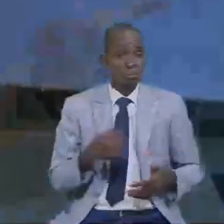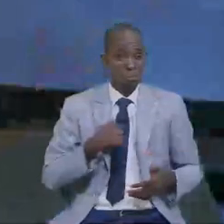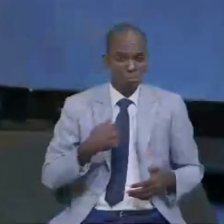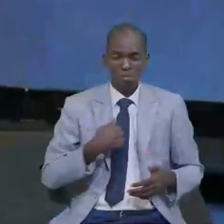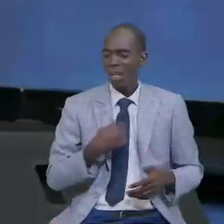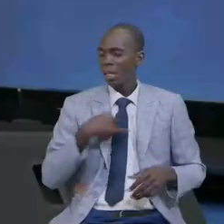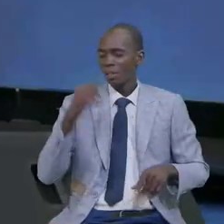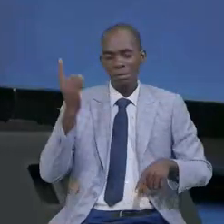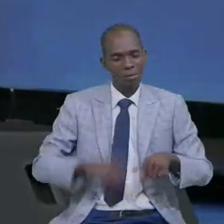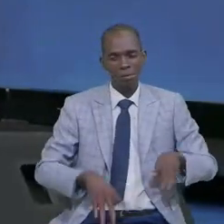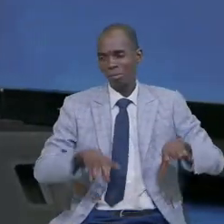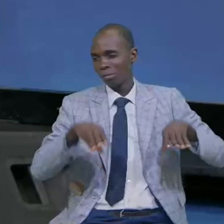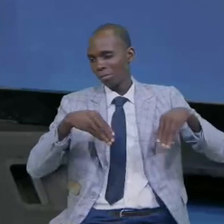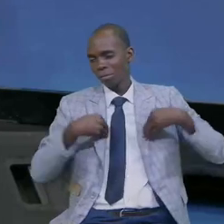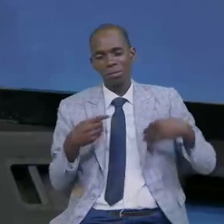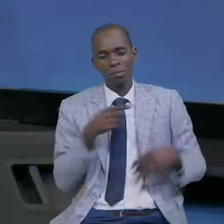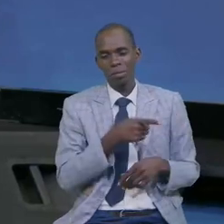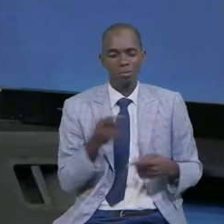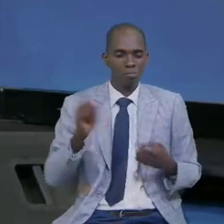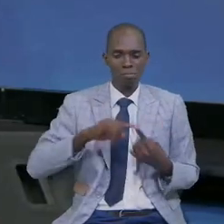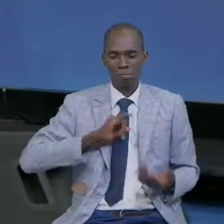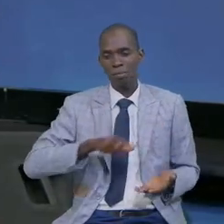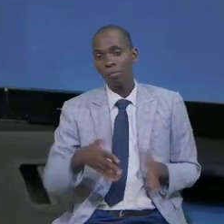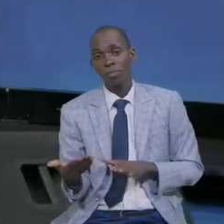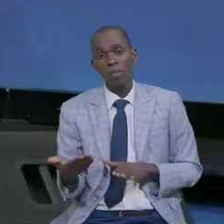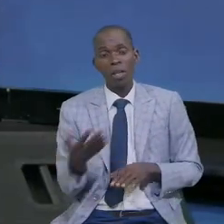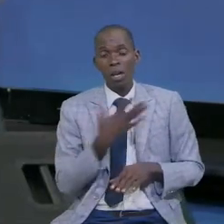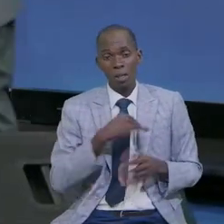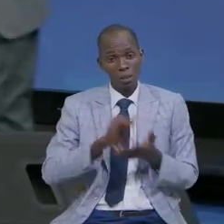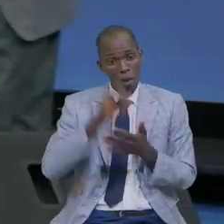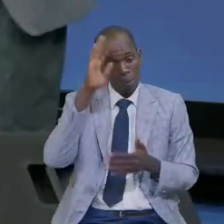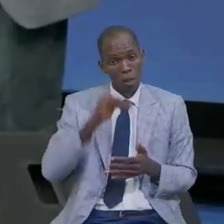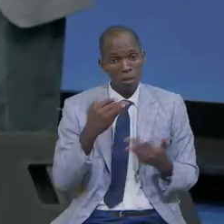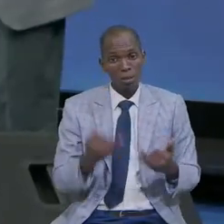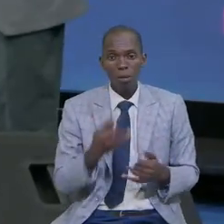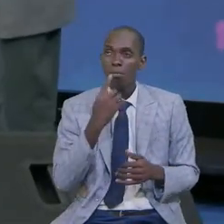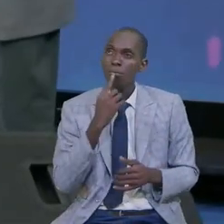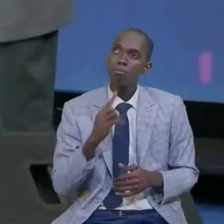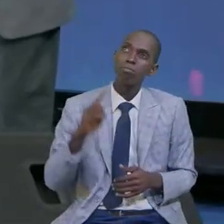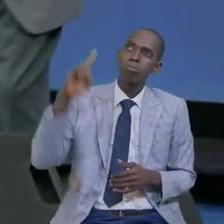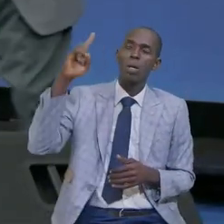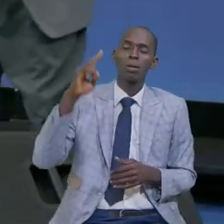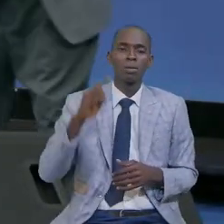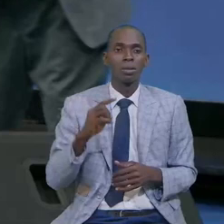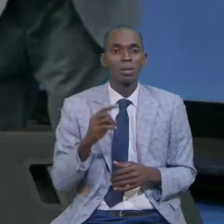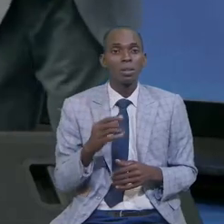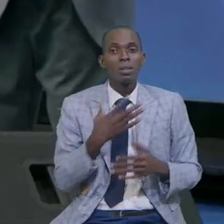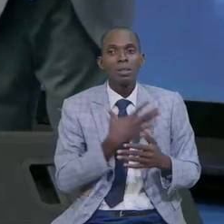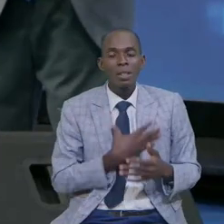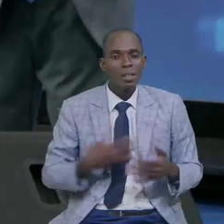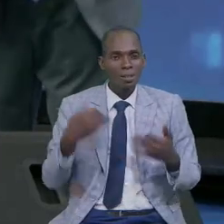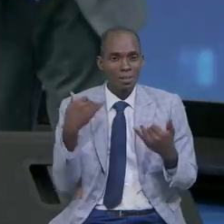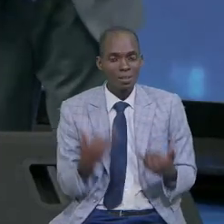cadavre et jure, si jamais, et il appelle ça tentation, si je cède à